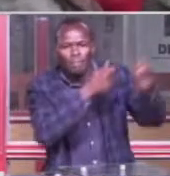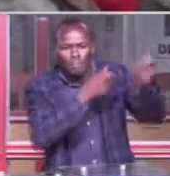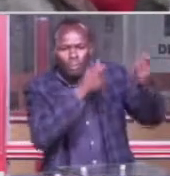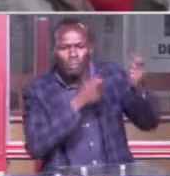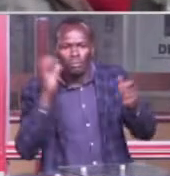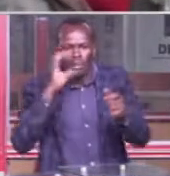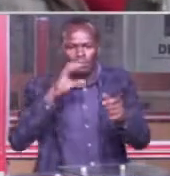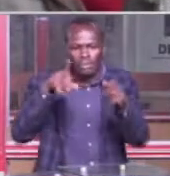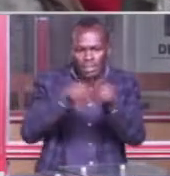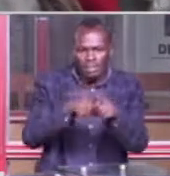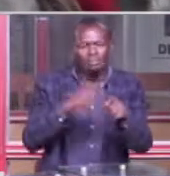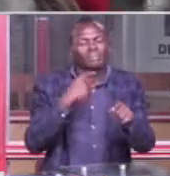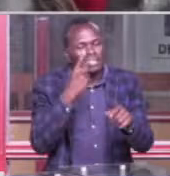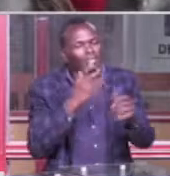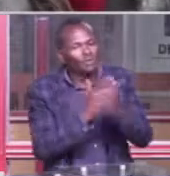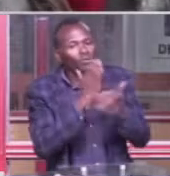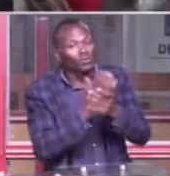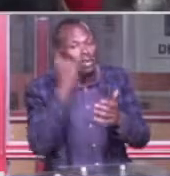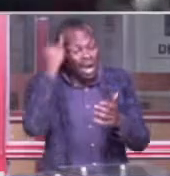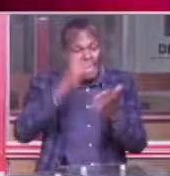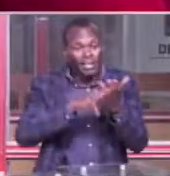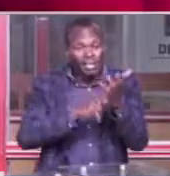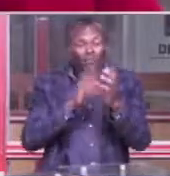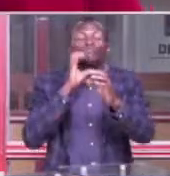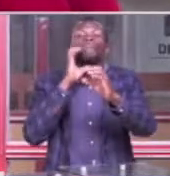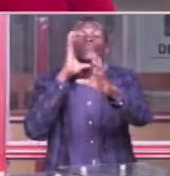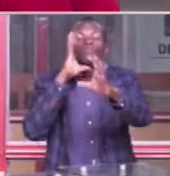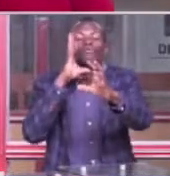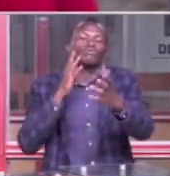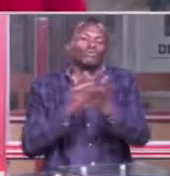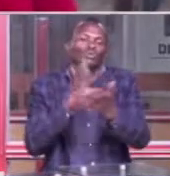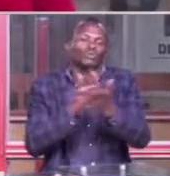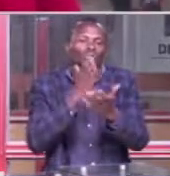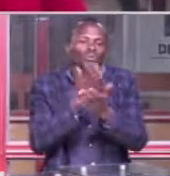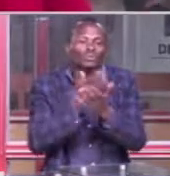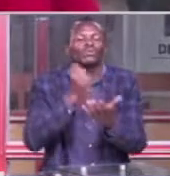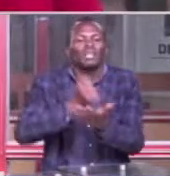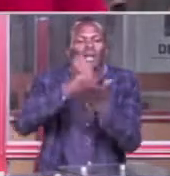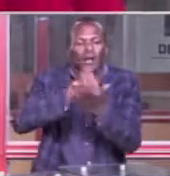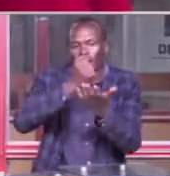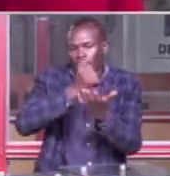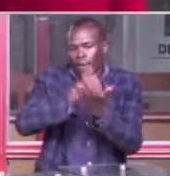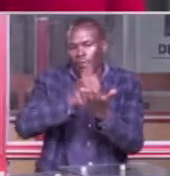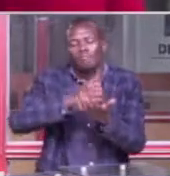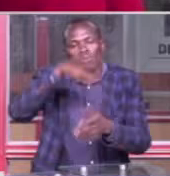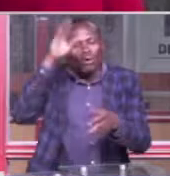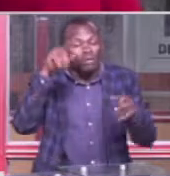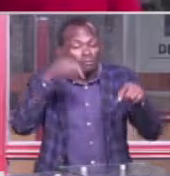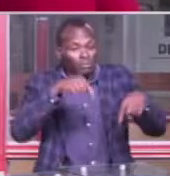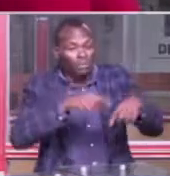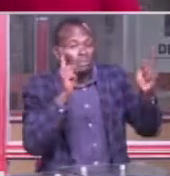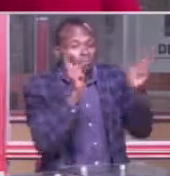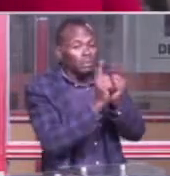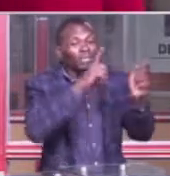Olwaleero omusajja amanyiddwa nga Shafik Sempijja tumusanze mu katale k'e Kasubi era yenyumiriza mu mulimu